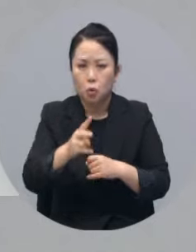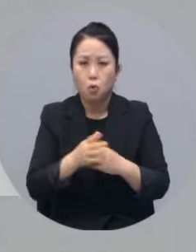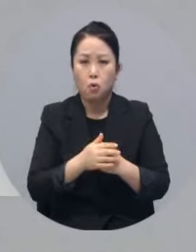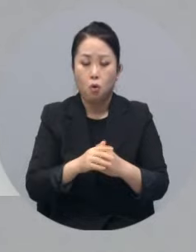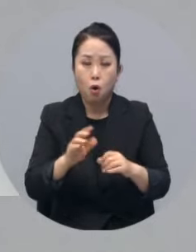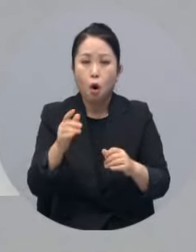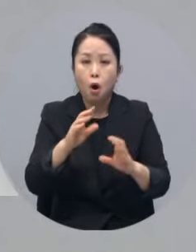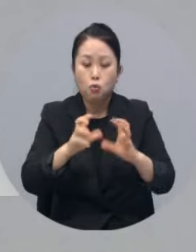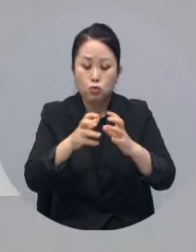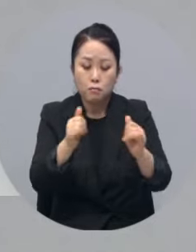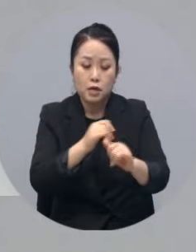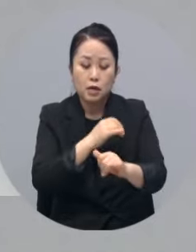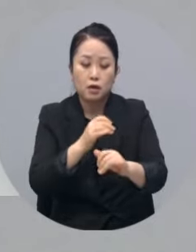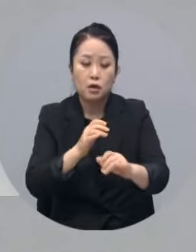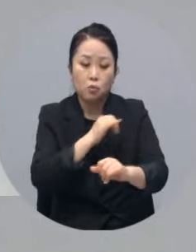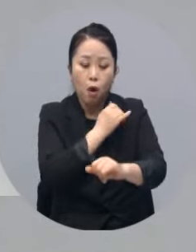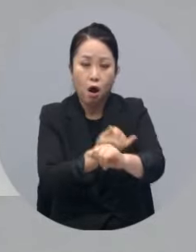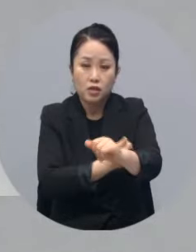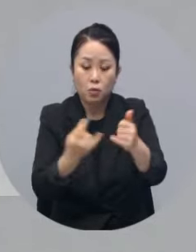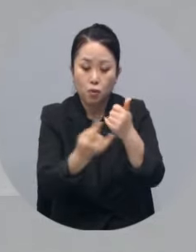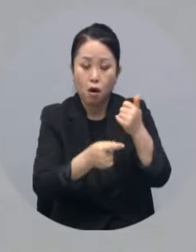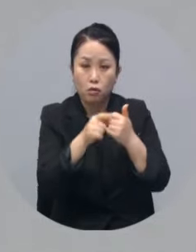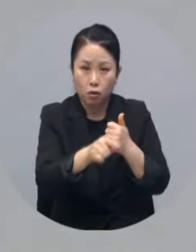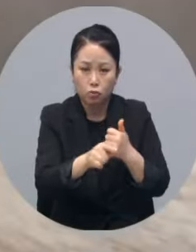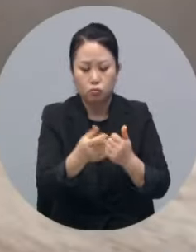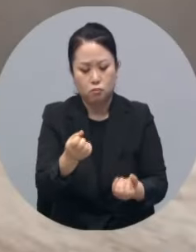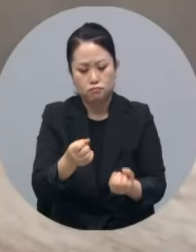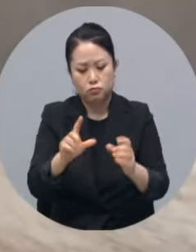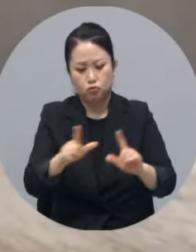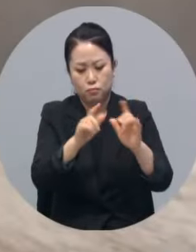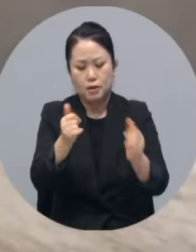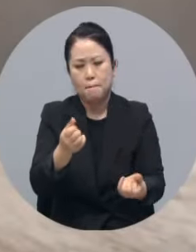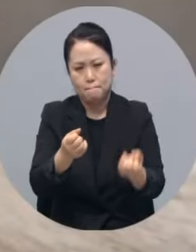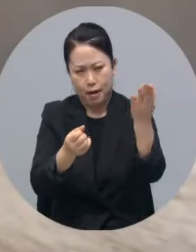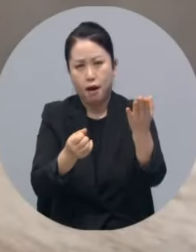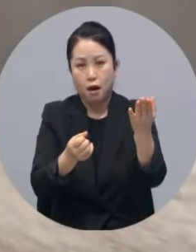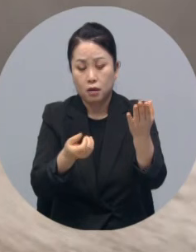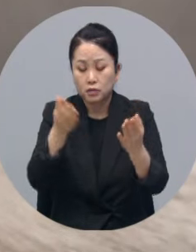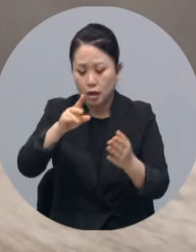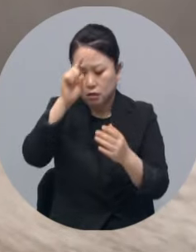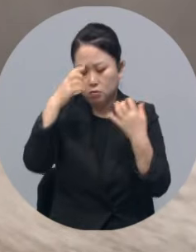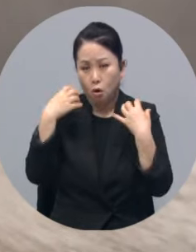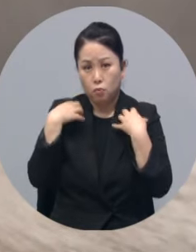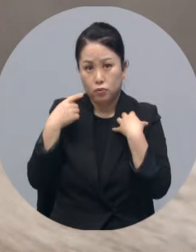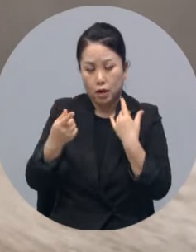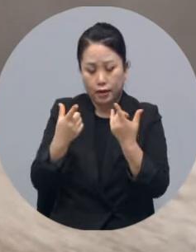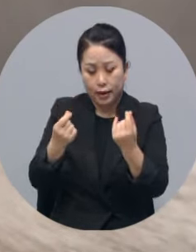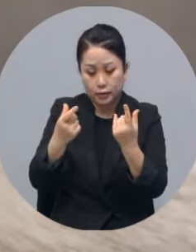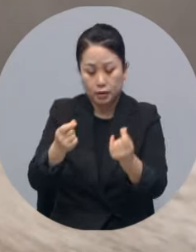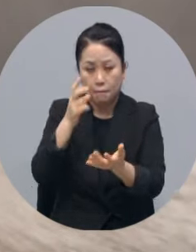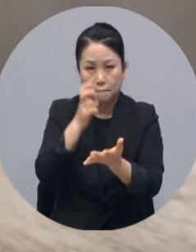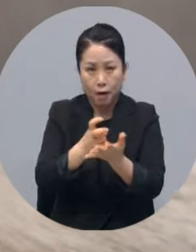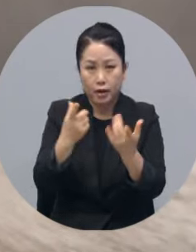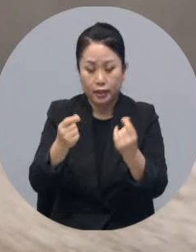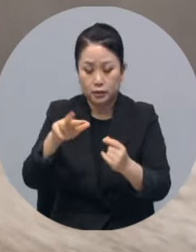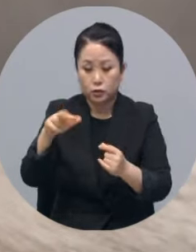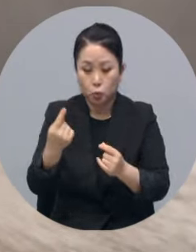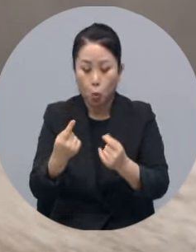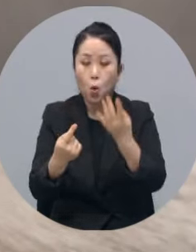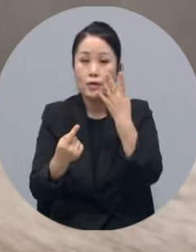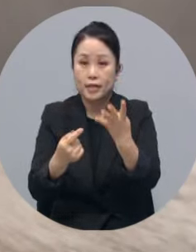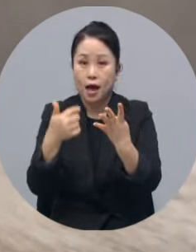본 대법원 판례를 들어 주민 편을 들어줬습니다. 하지만 정부는 같은 법 같은 조 사항에 국가